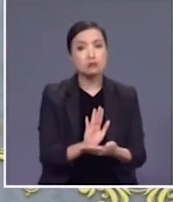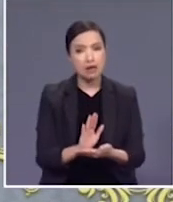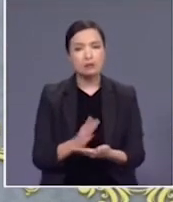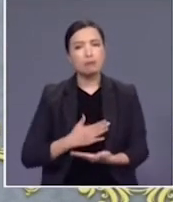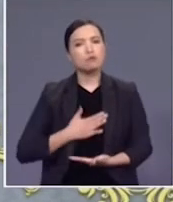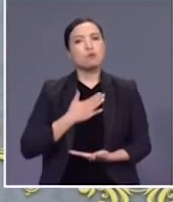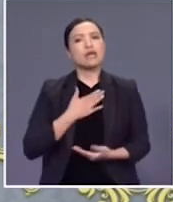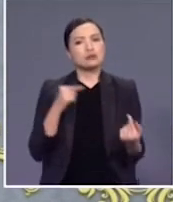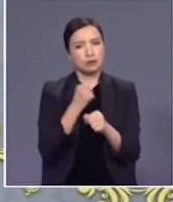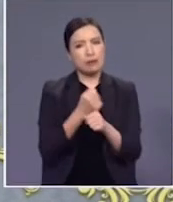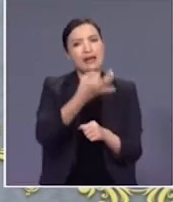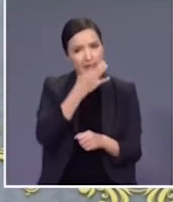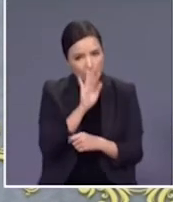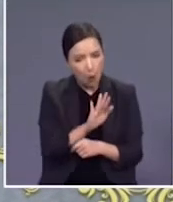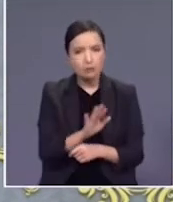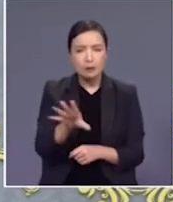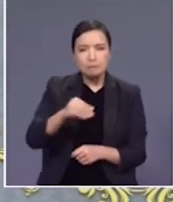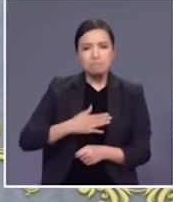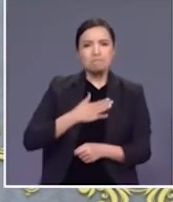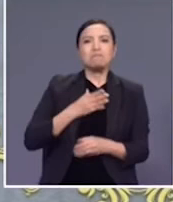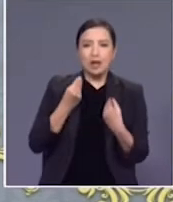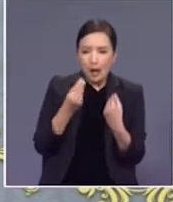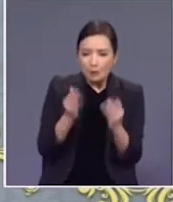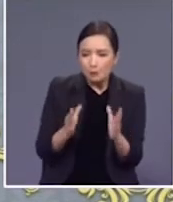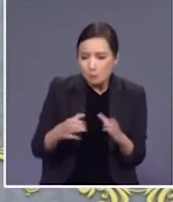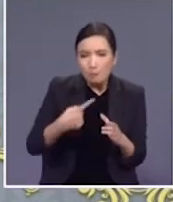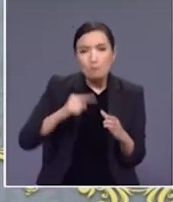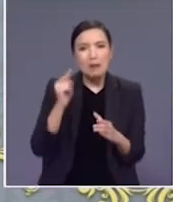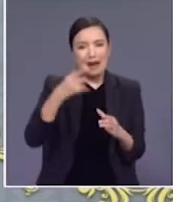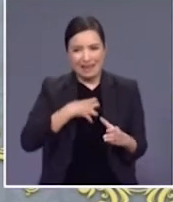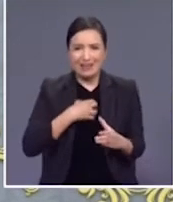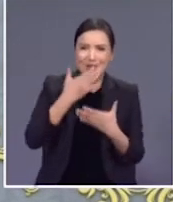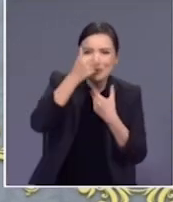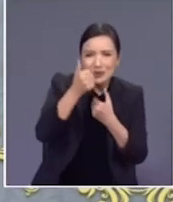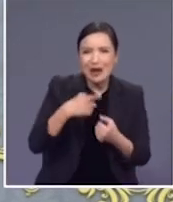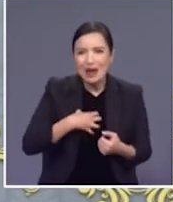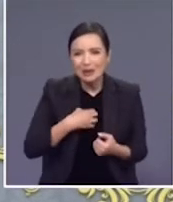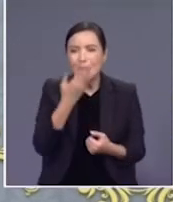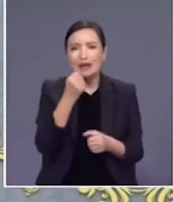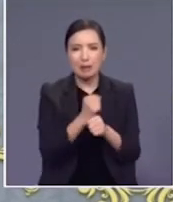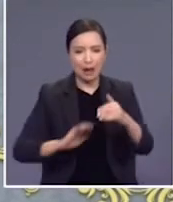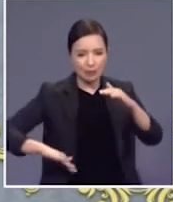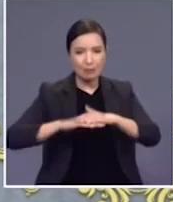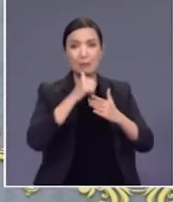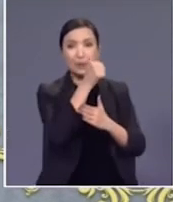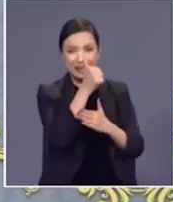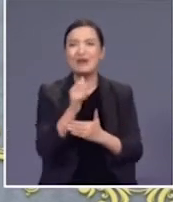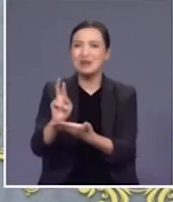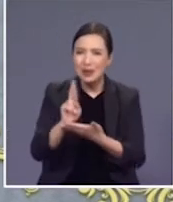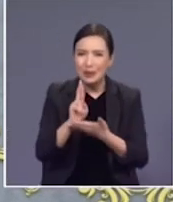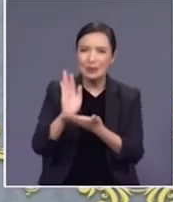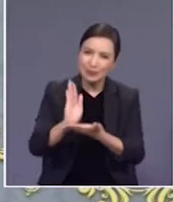าชีพเป็นการสร้างแรงบันดาลใจให้กับเกษตรกรรุ่นใหม่ๆหรือผู้ที่สนใจจะเข้ามาทำอาชีพเกษตรกรด้วย